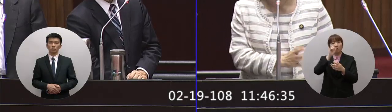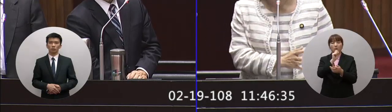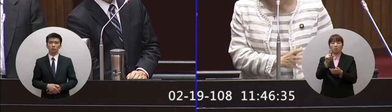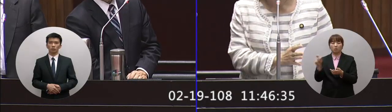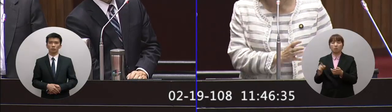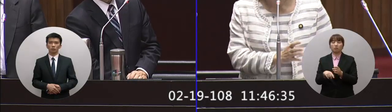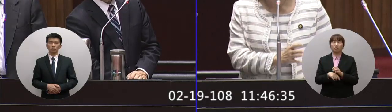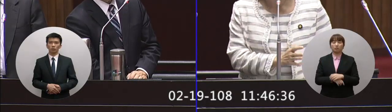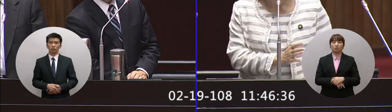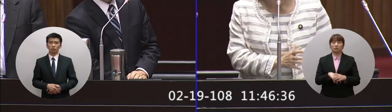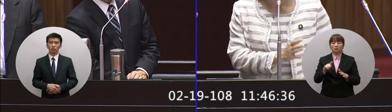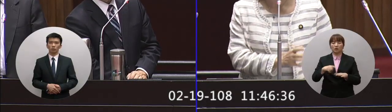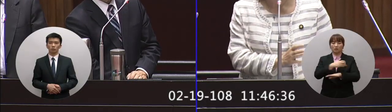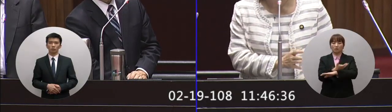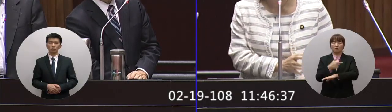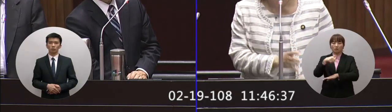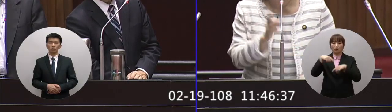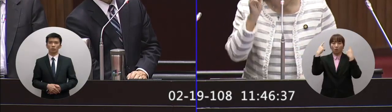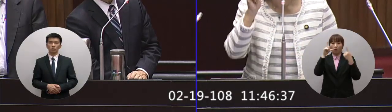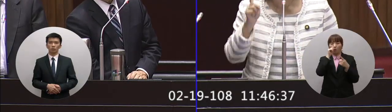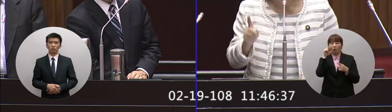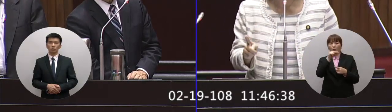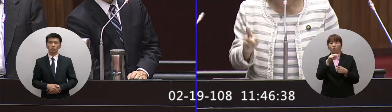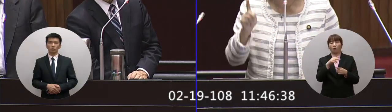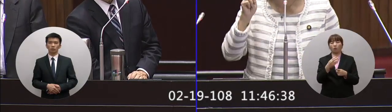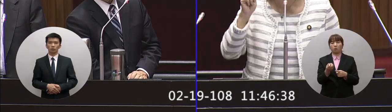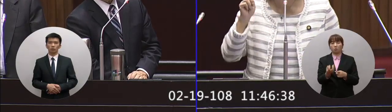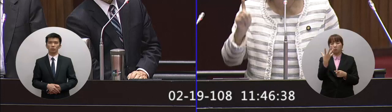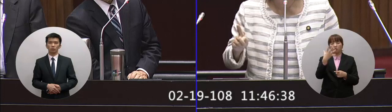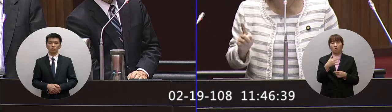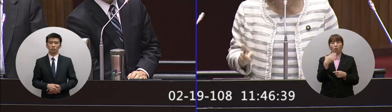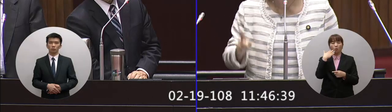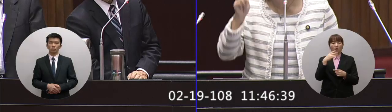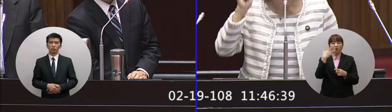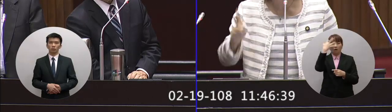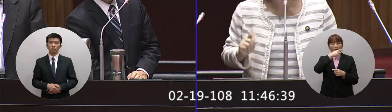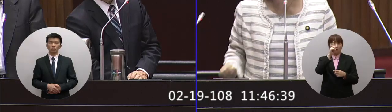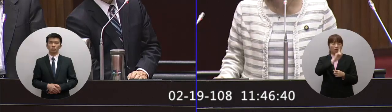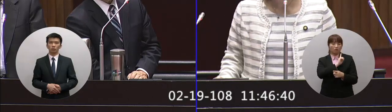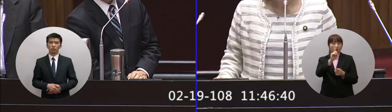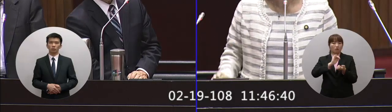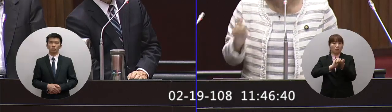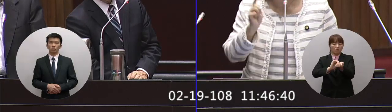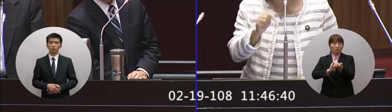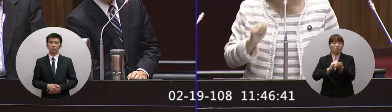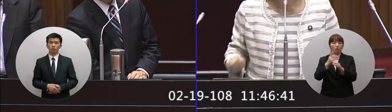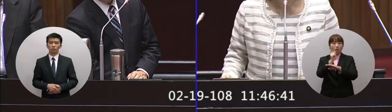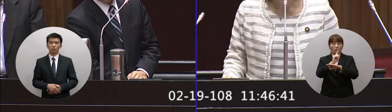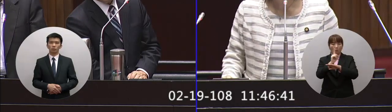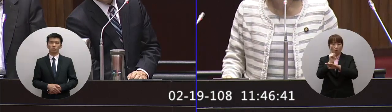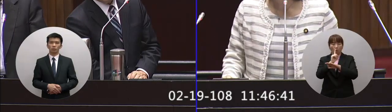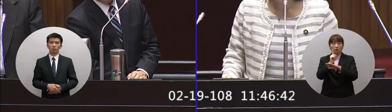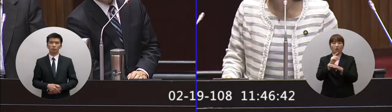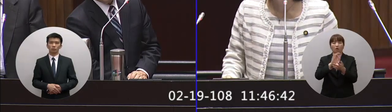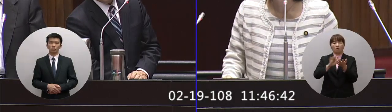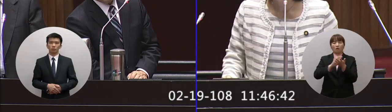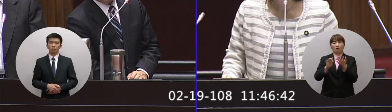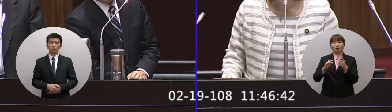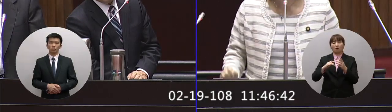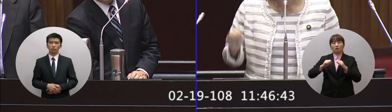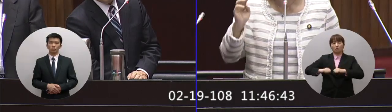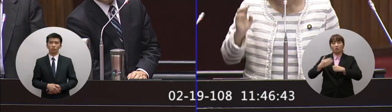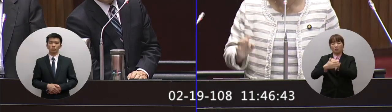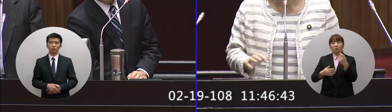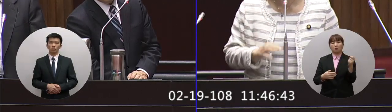况是我们现在在偏乡地区常看到的。如果一个老人家要出来就医，他坐个计程车比健保费还贵，可能要花个